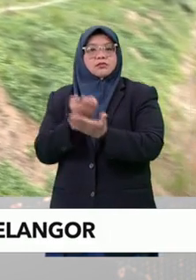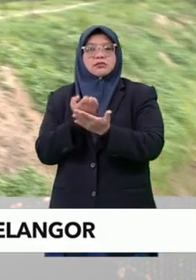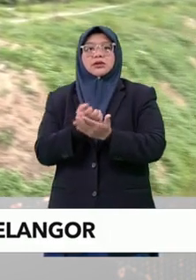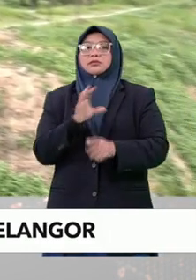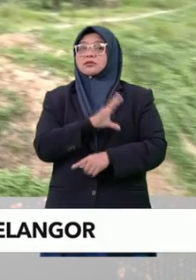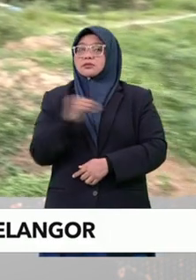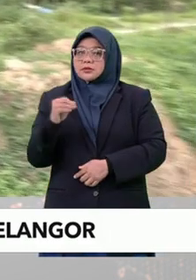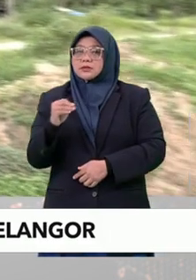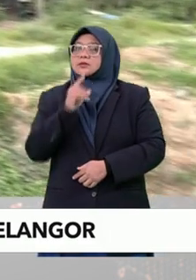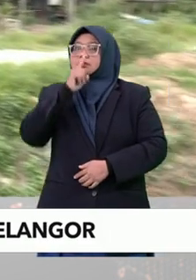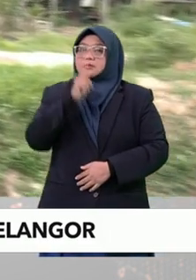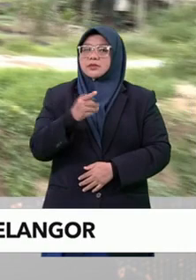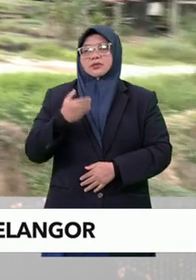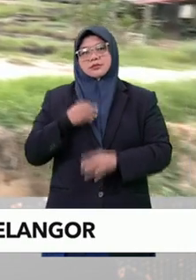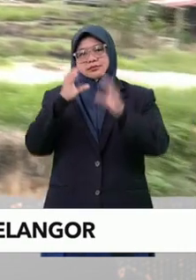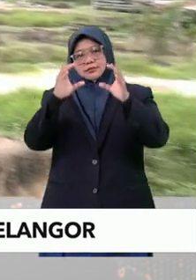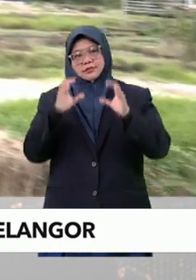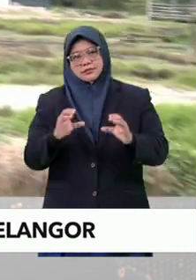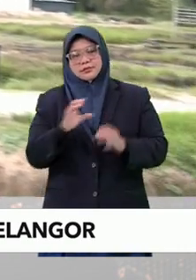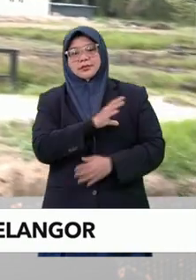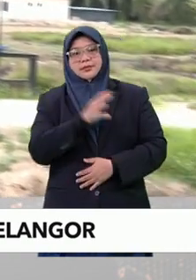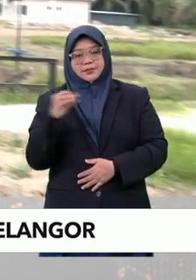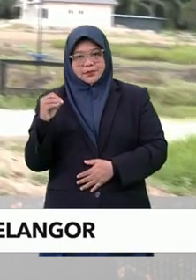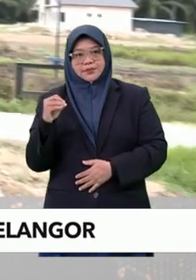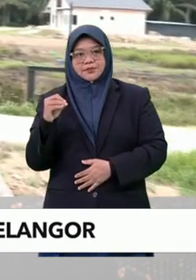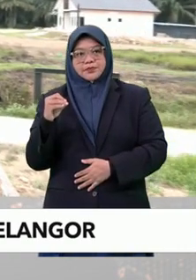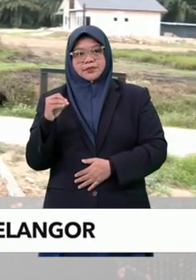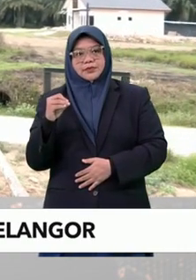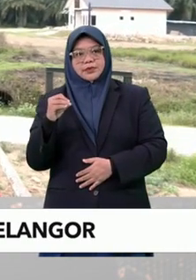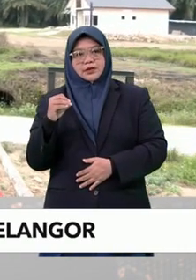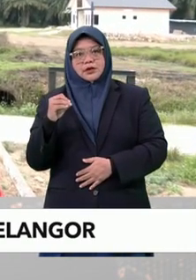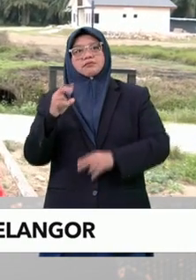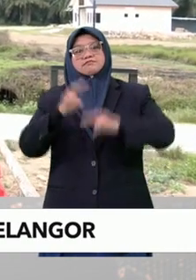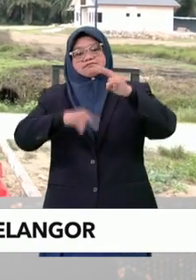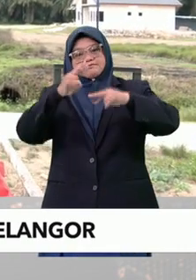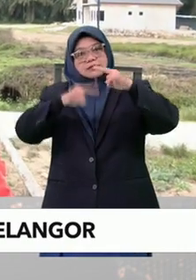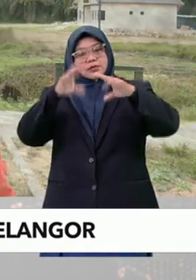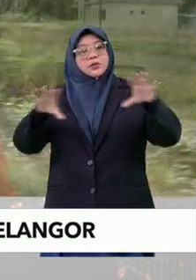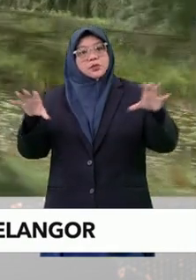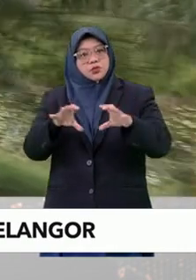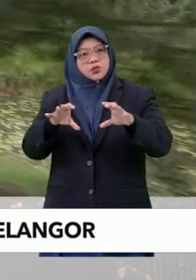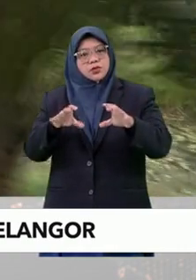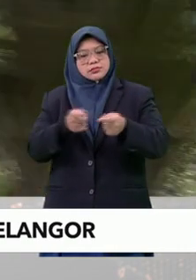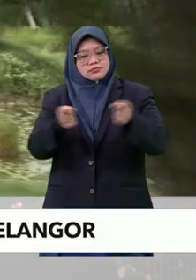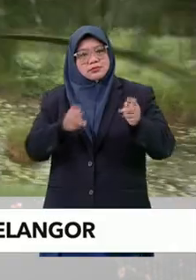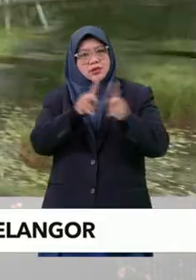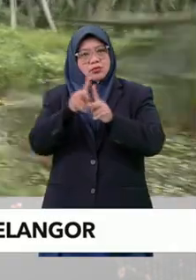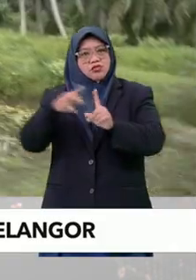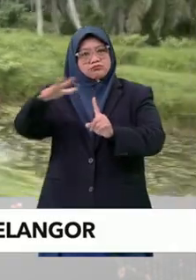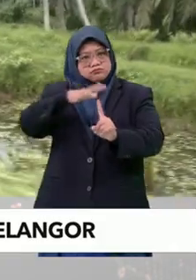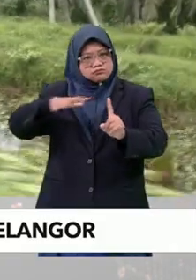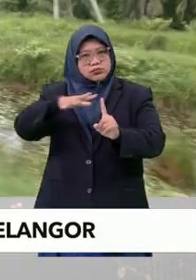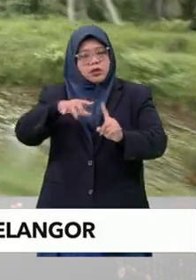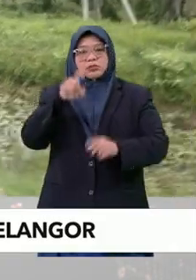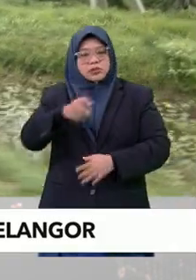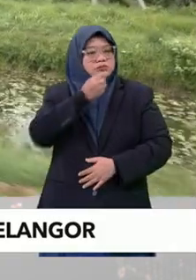bagi mereka sebenarnya cara ataupun ketika-tekan hapus saja pembinaan yang dibuat di sekitar kawasan Kampung ini belum melibatkan